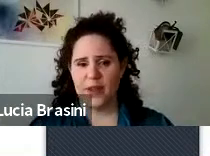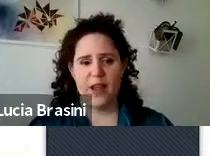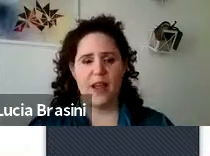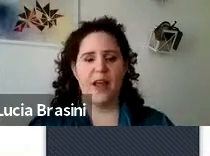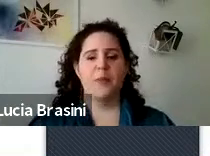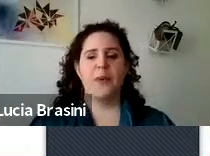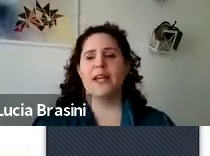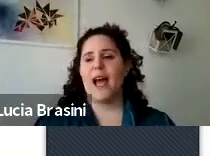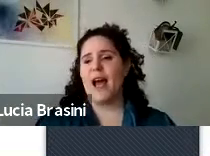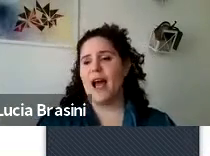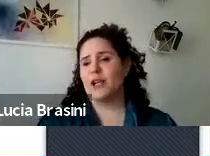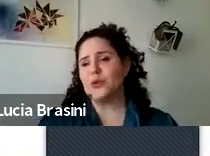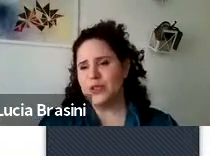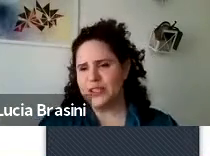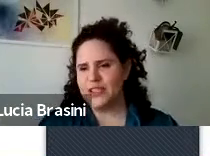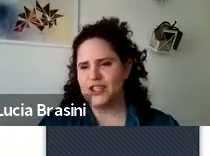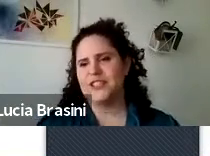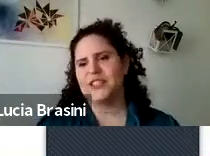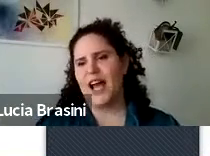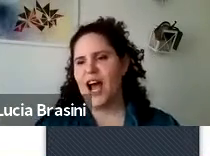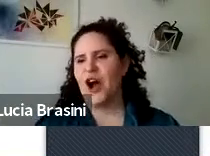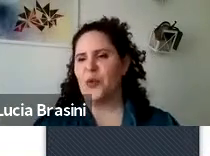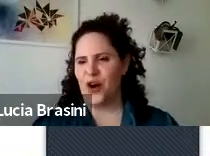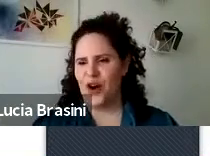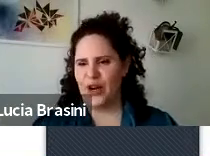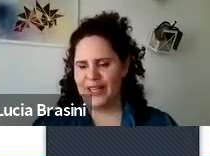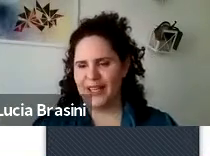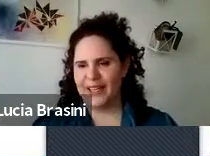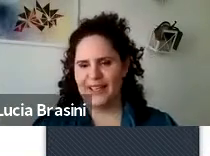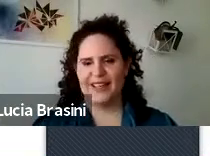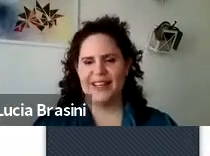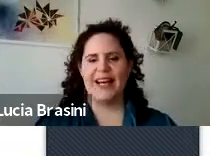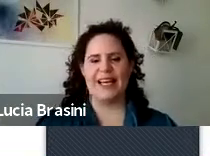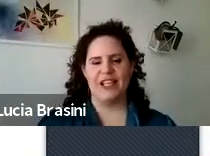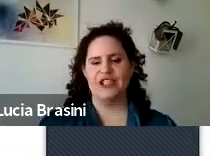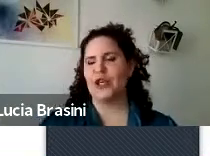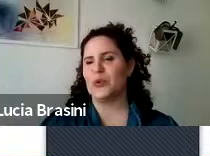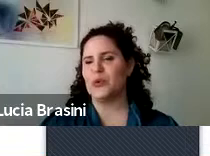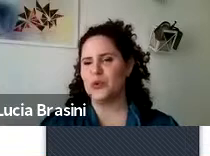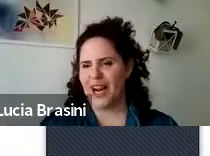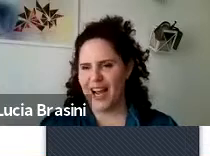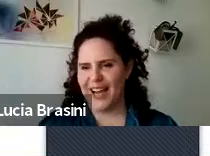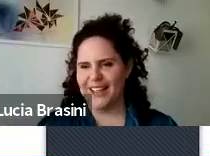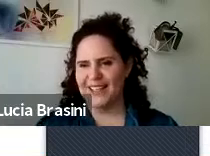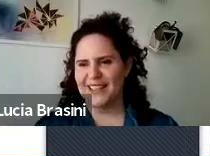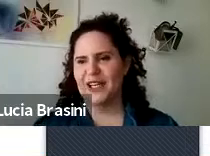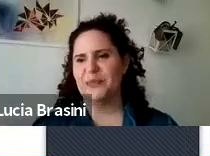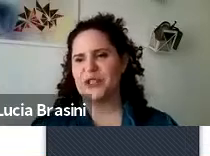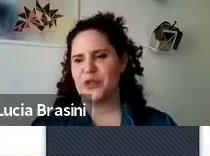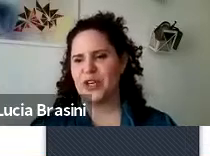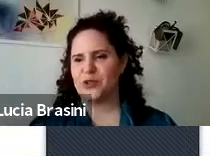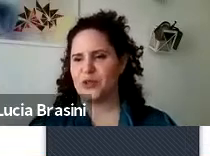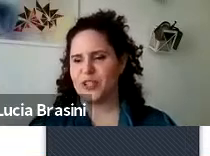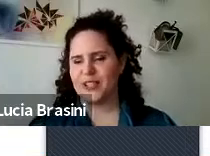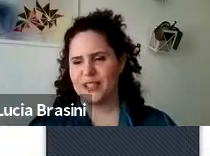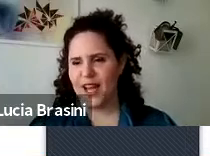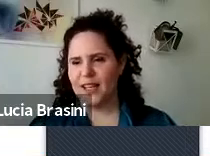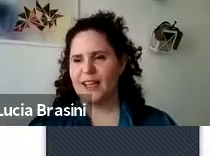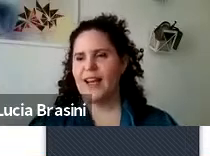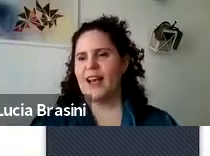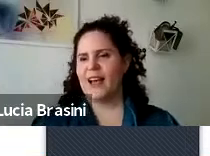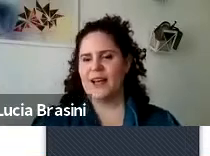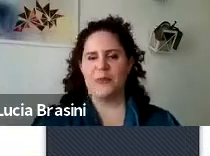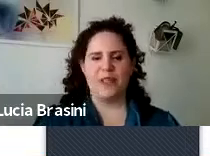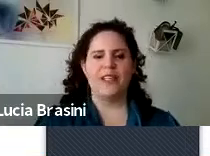musei, perché a tutti ci sta a cuore la crescita culturale delle persone con